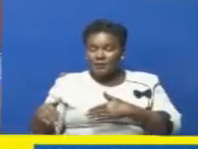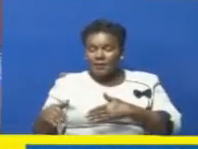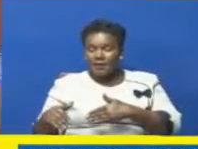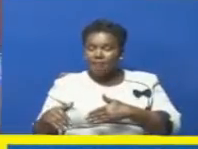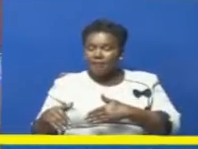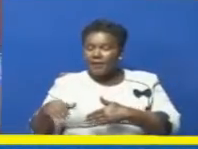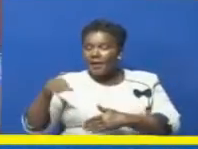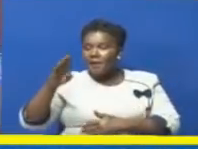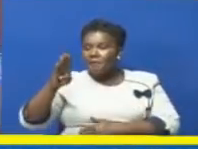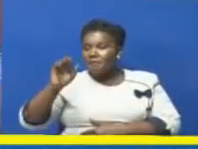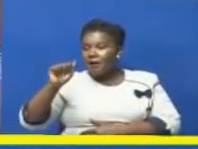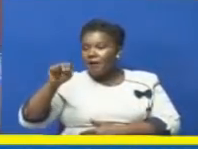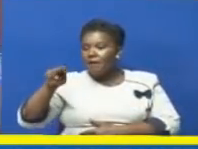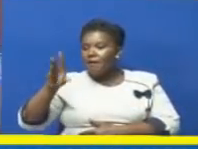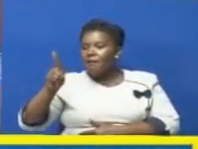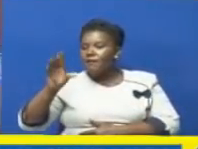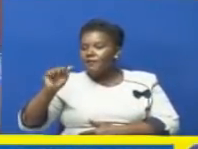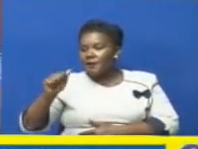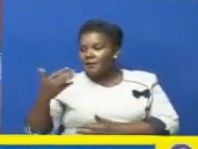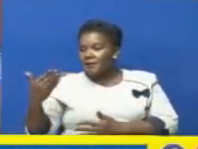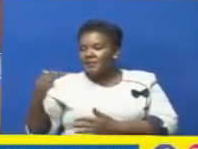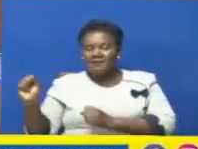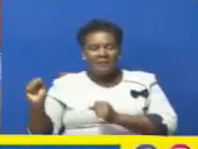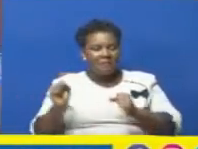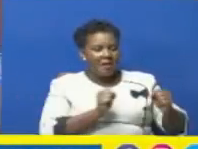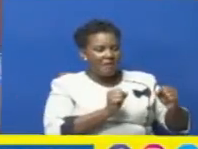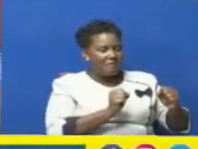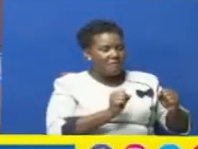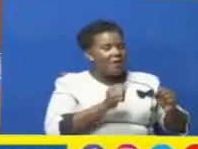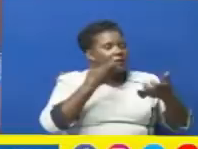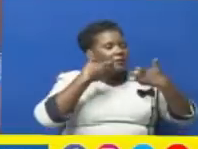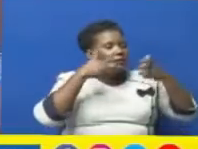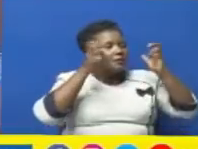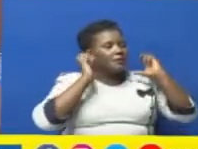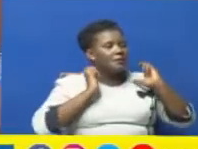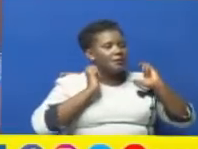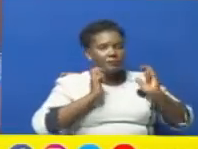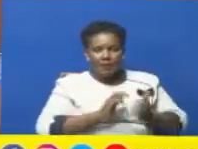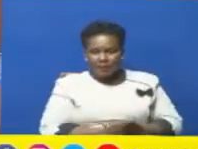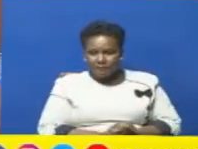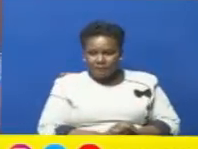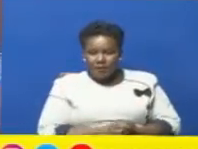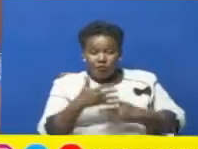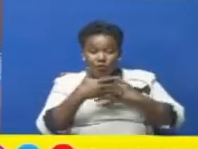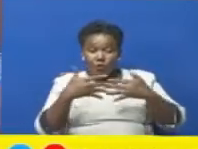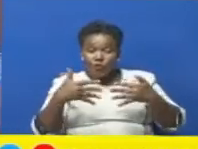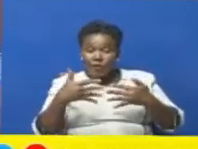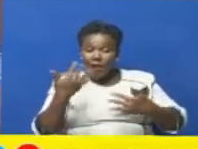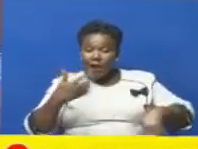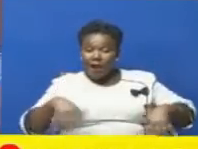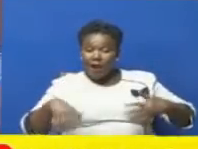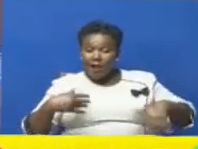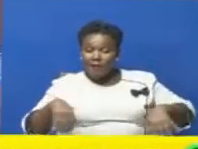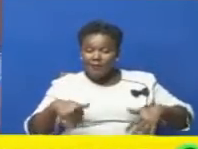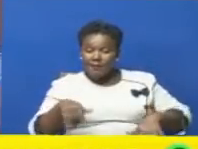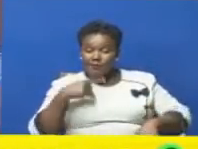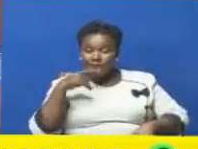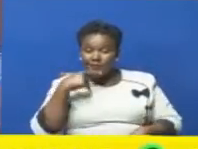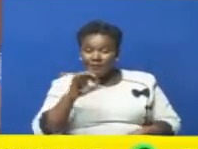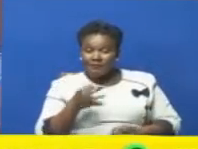yuko Simba. Yuko Simba. Kwa hiyo kwa lugha rahisi unaweza kusemaje? Tusubiri dakika